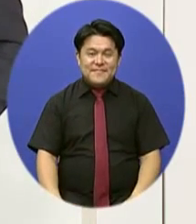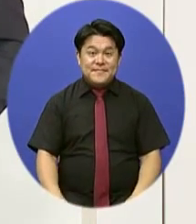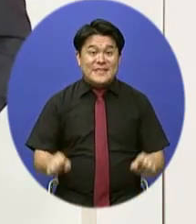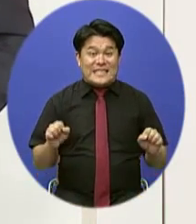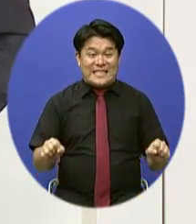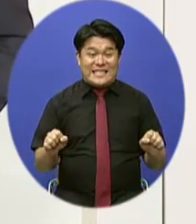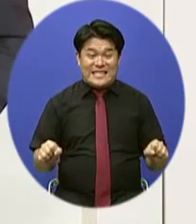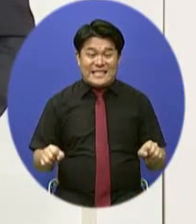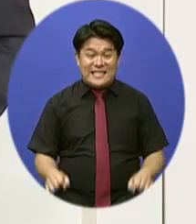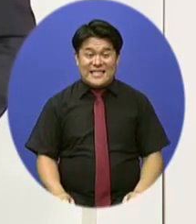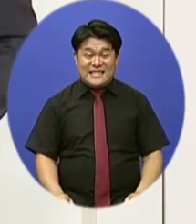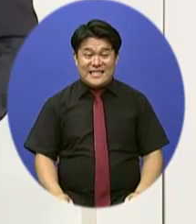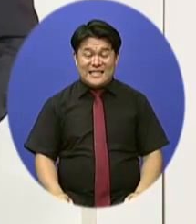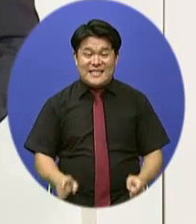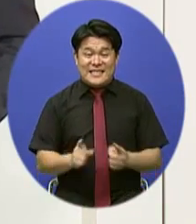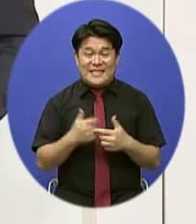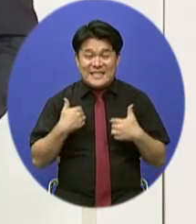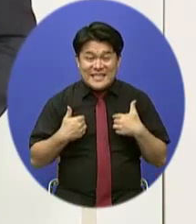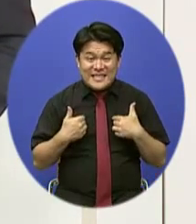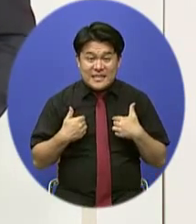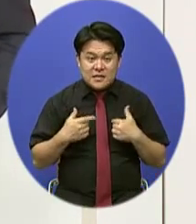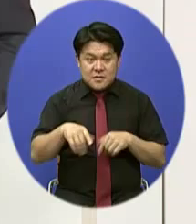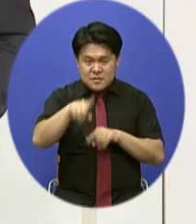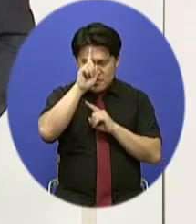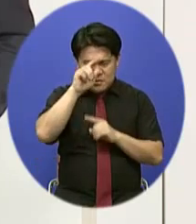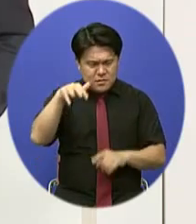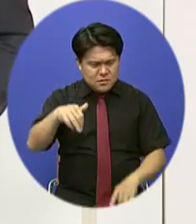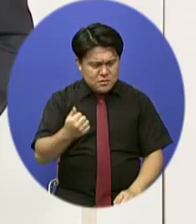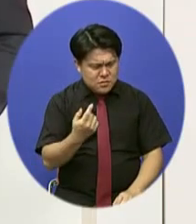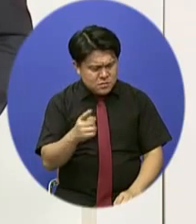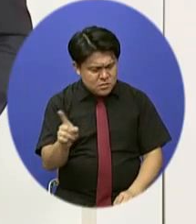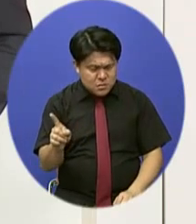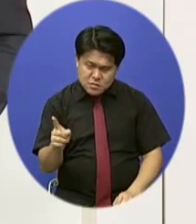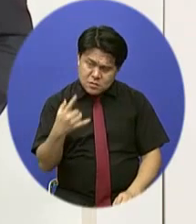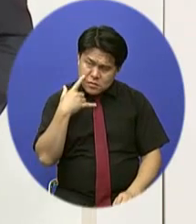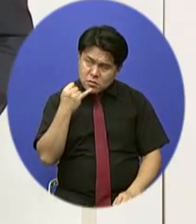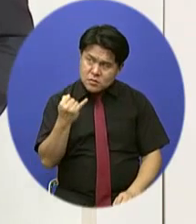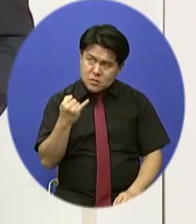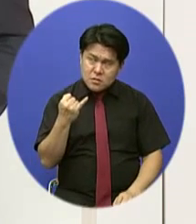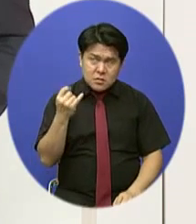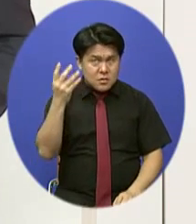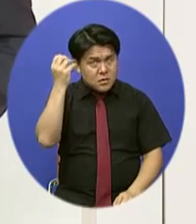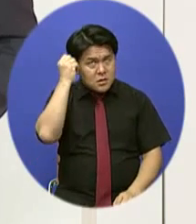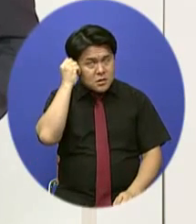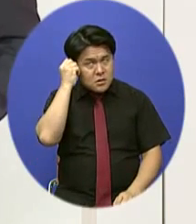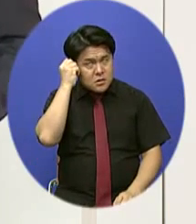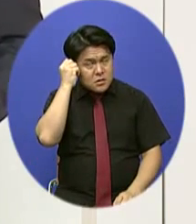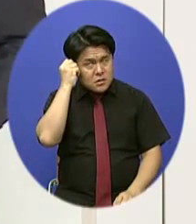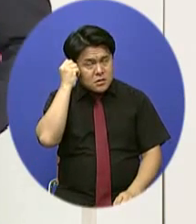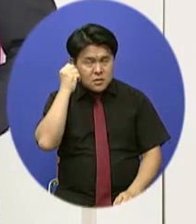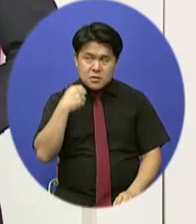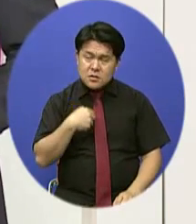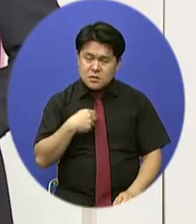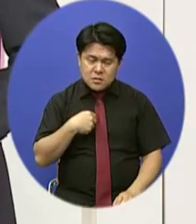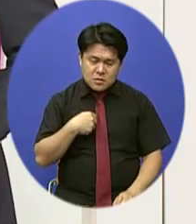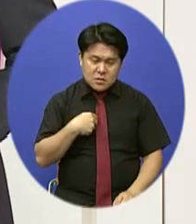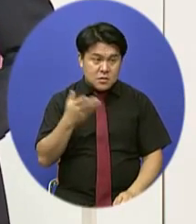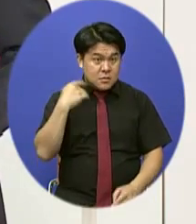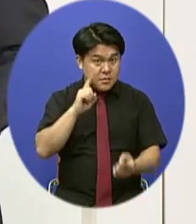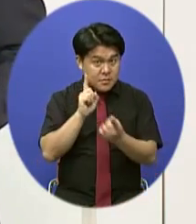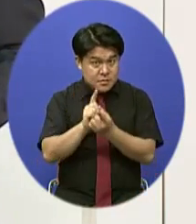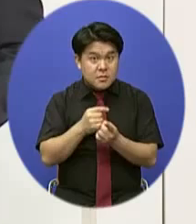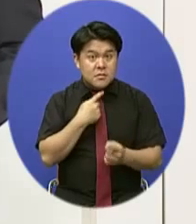안녕하세요. 안녕하세요. 반갑습니다, 어머니. 아이, 이춘아 어머니. 성함이 예, 예. 나디죠? 우리